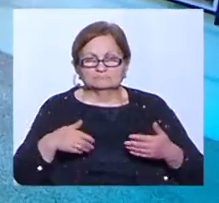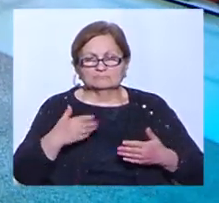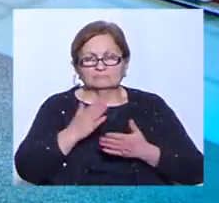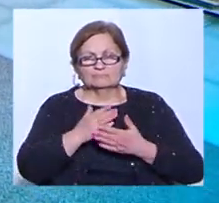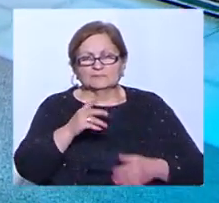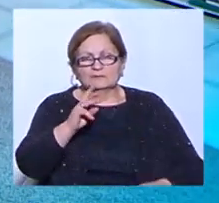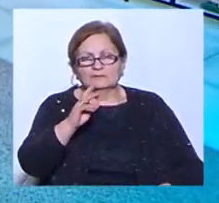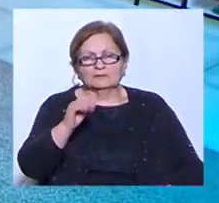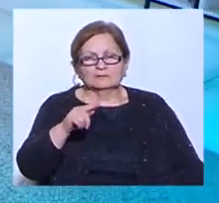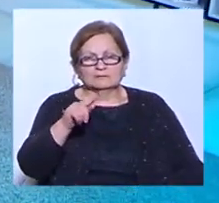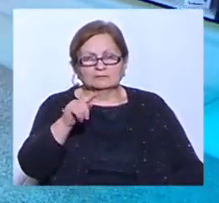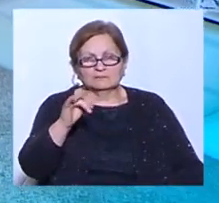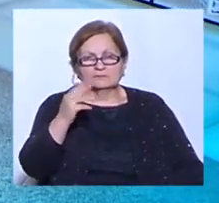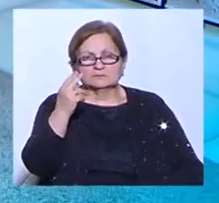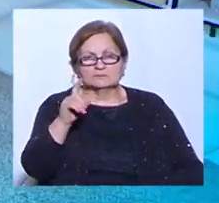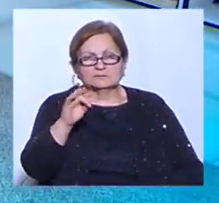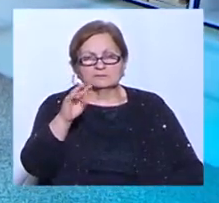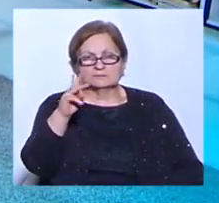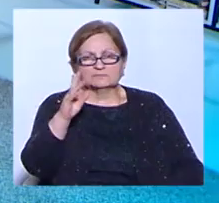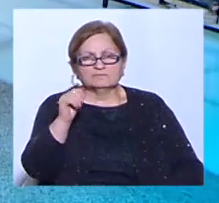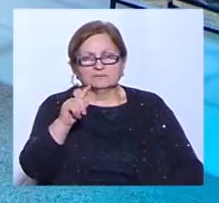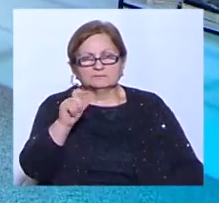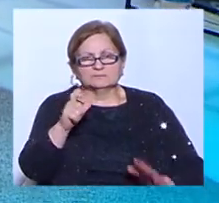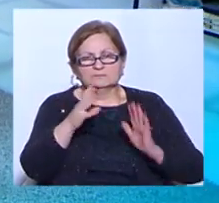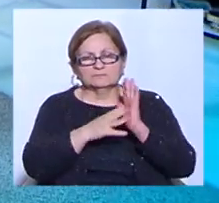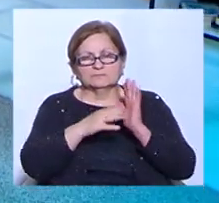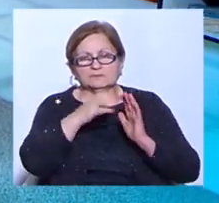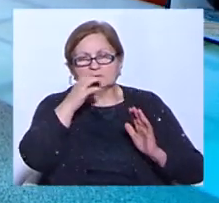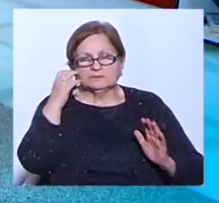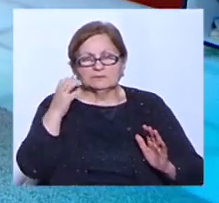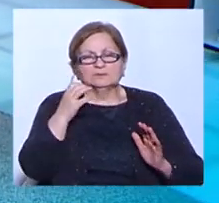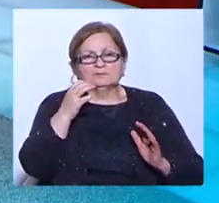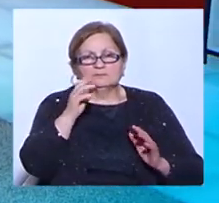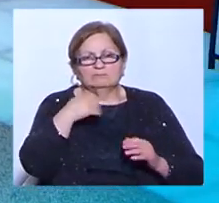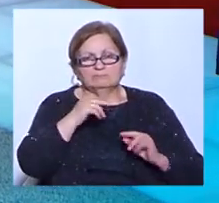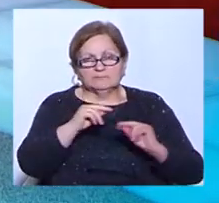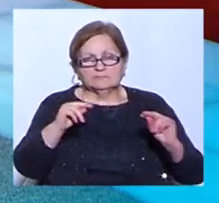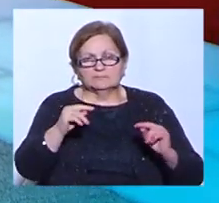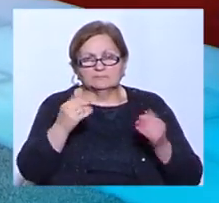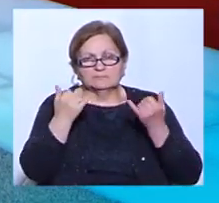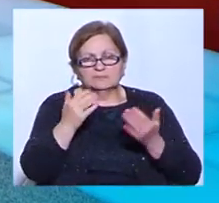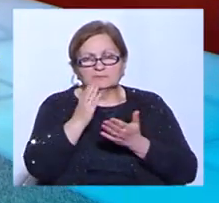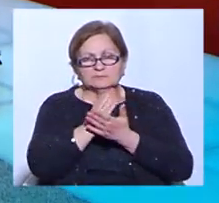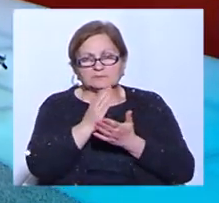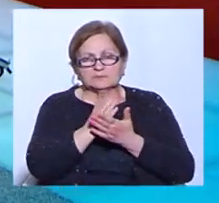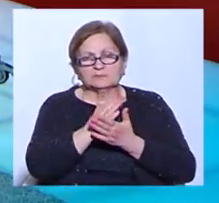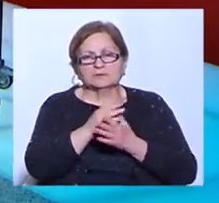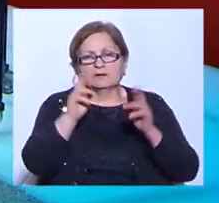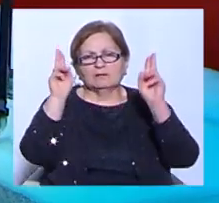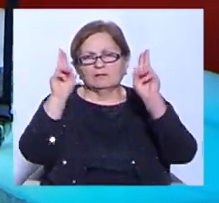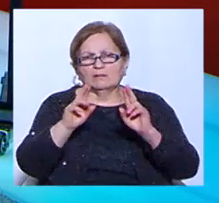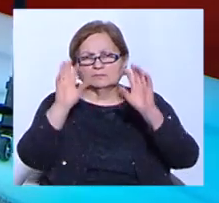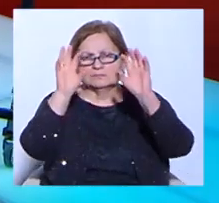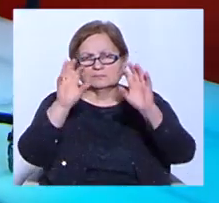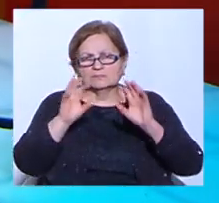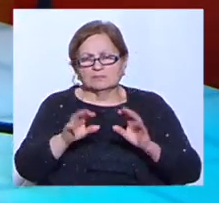მოგესალმებით, მე ვარ ქეთი ცერცვაძე, მე-9 კლასის მათემატიკის მასწავლებელი. დღევანდელი პირველი გაკვეთილის თემა არის კანონზომიერებები და მიმდევრობები.